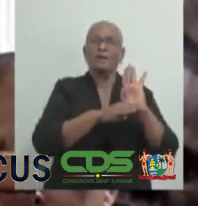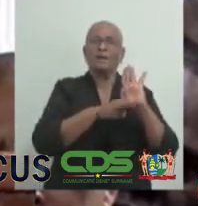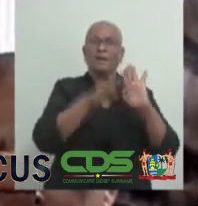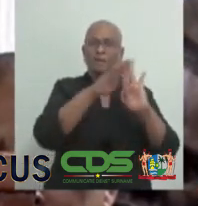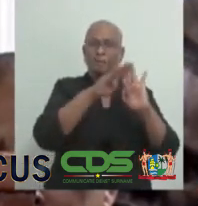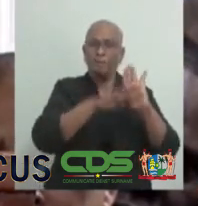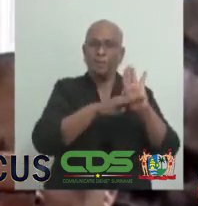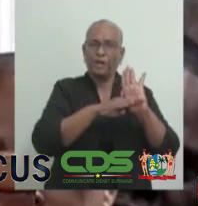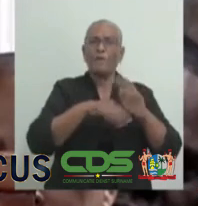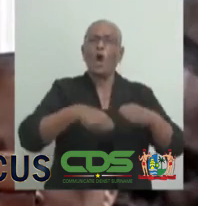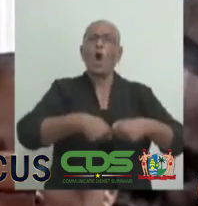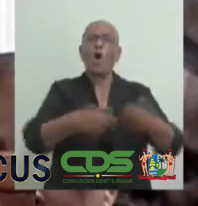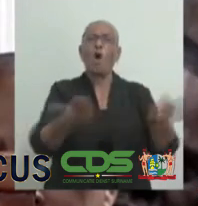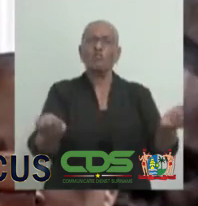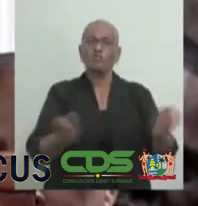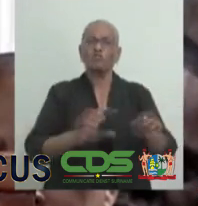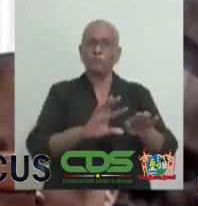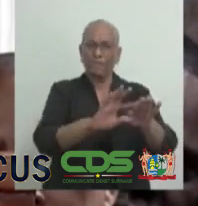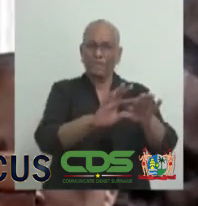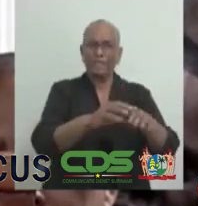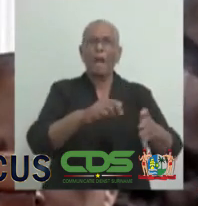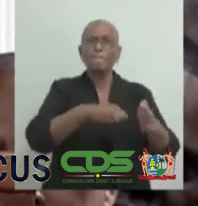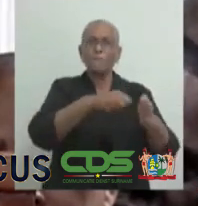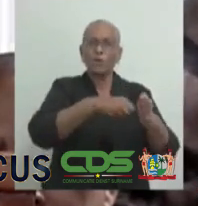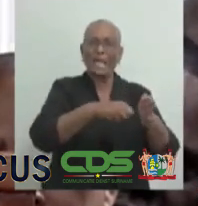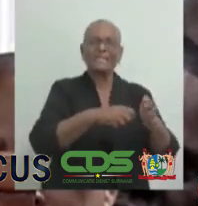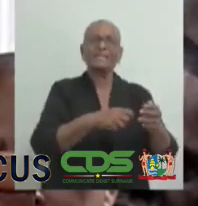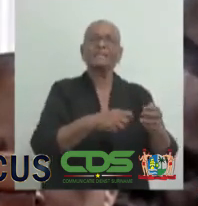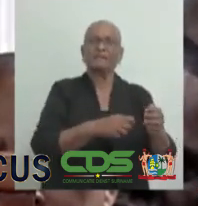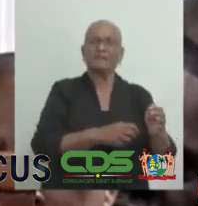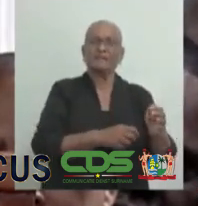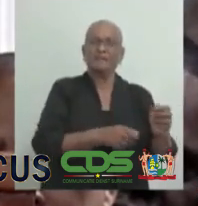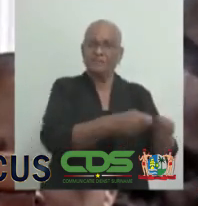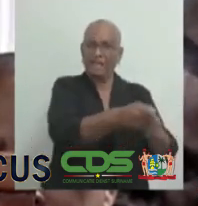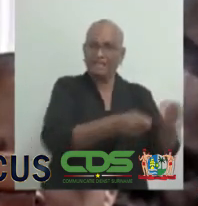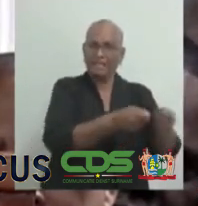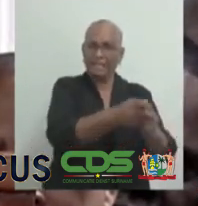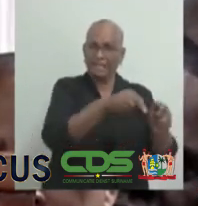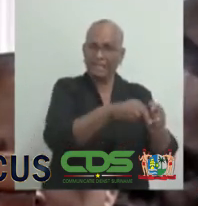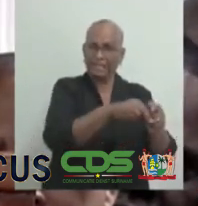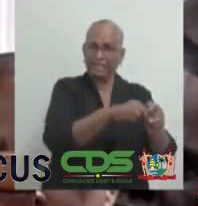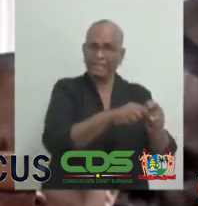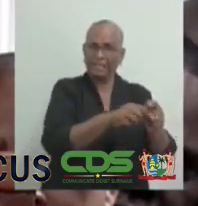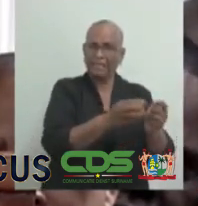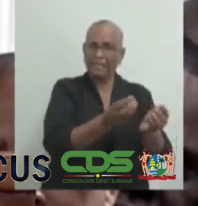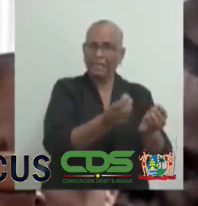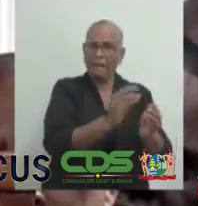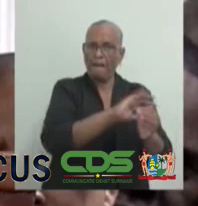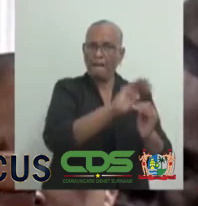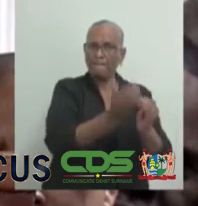het uit te voeren beleid KSUK projecten van de regering en hiervan zal een bedrag van